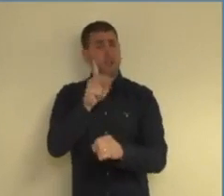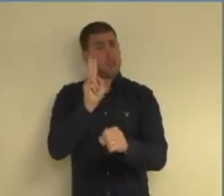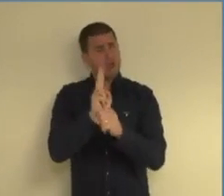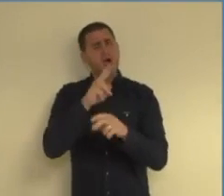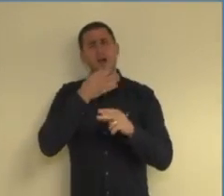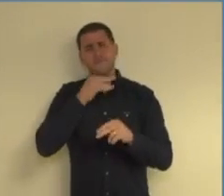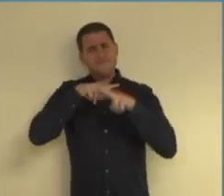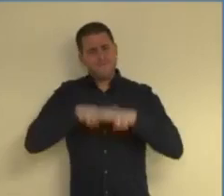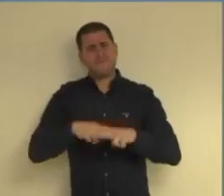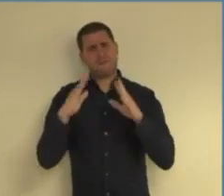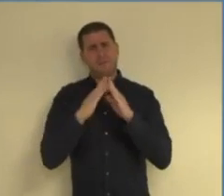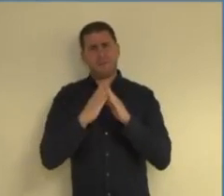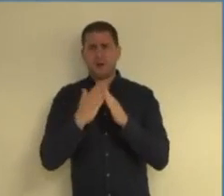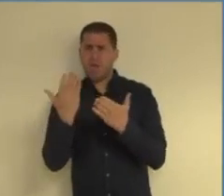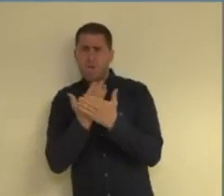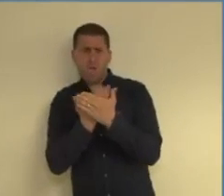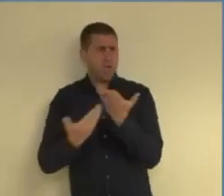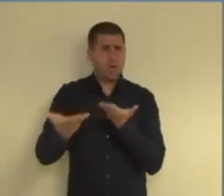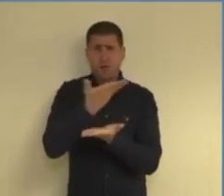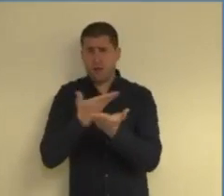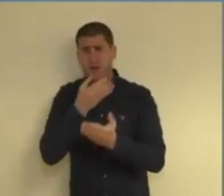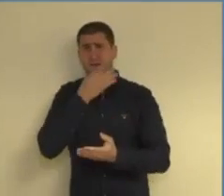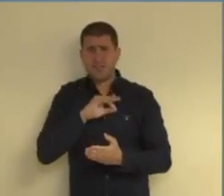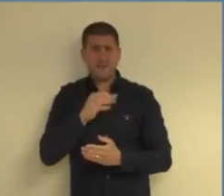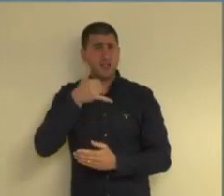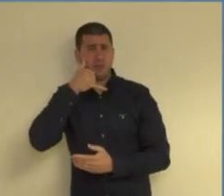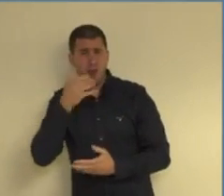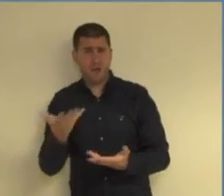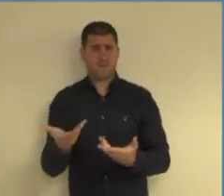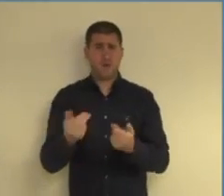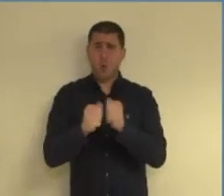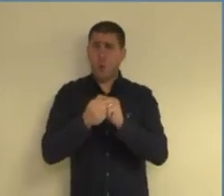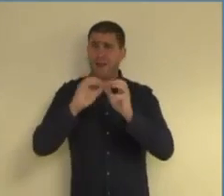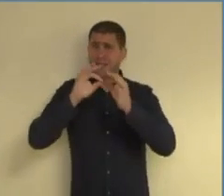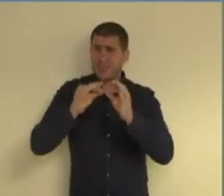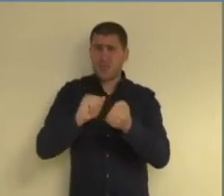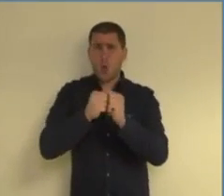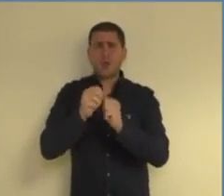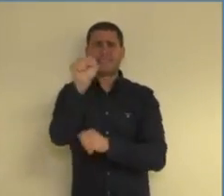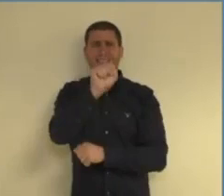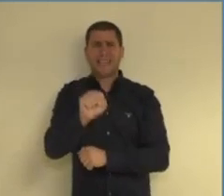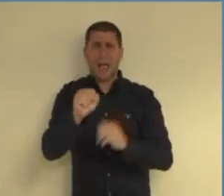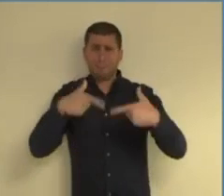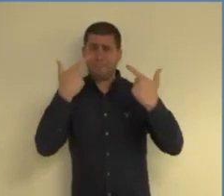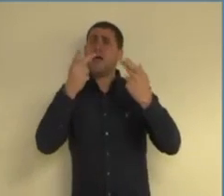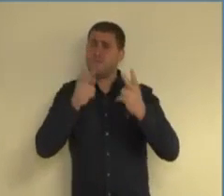יישארו בבית, דברו אחד עם השני בטלפון, באינטרנט, בסקייפ,